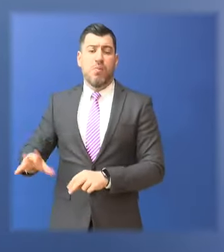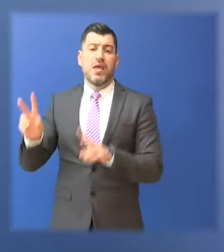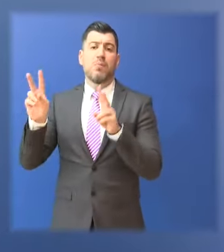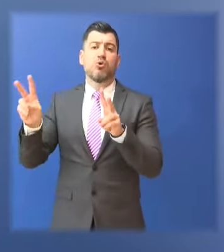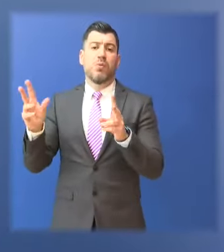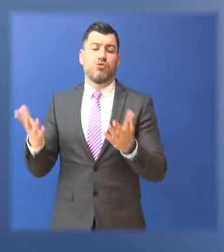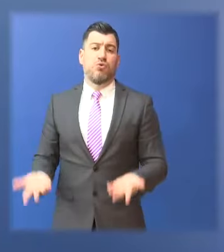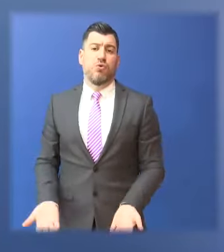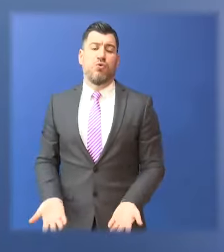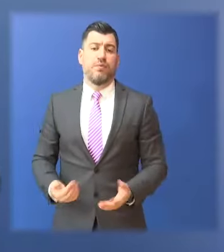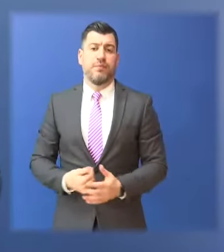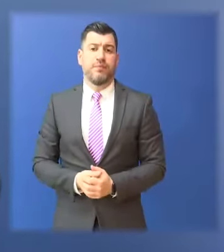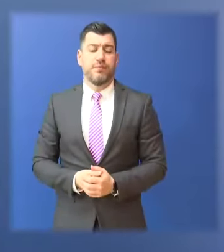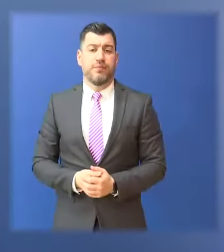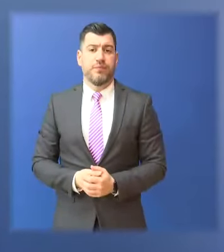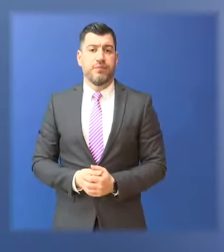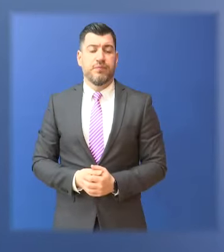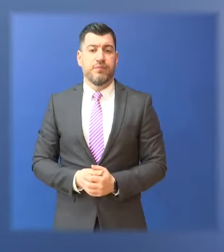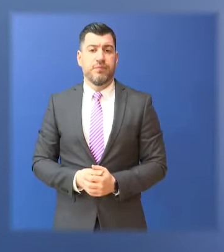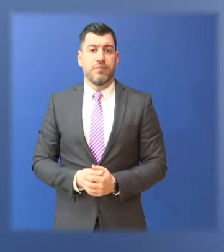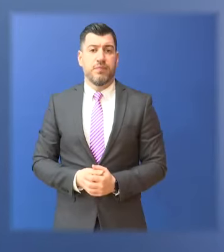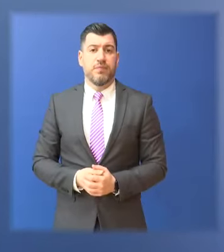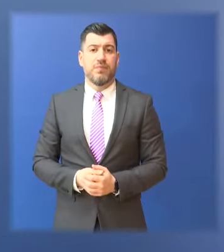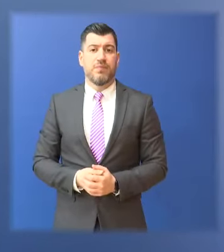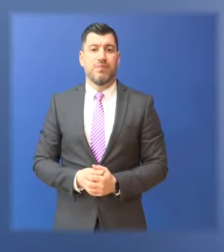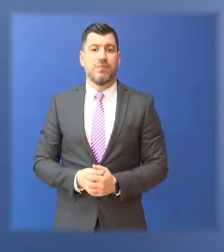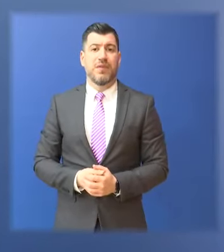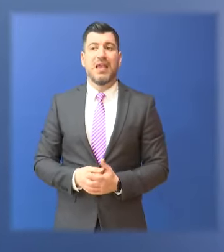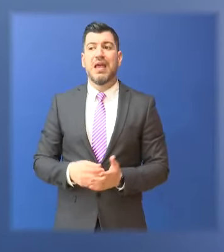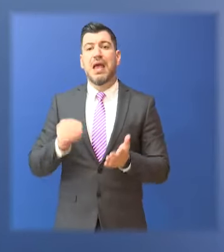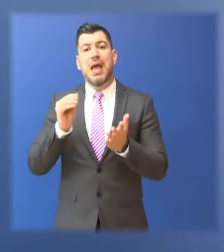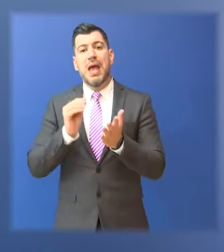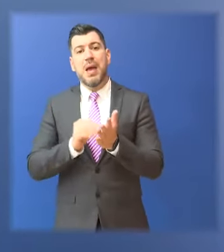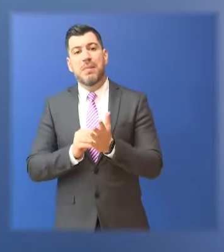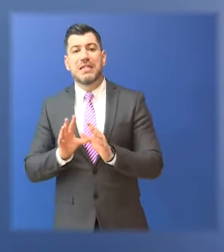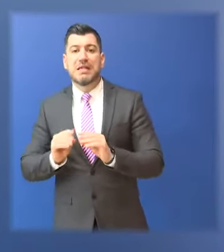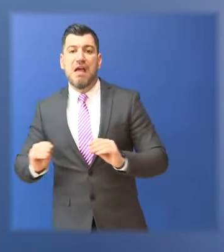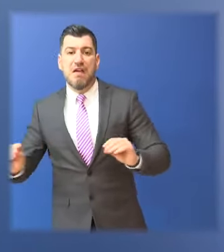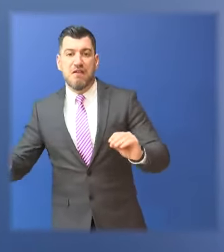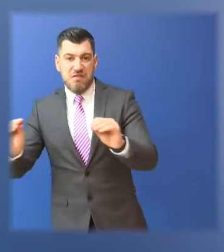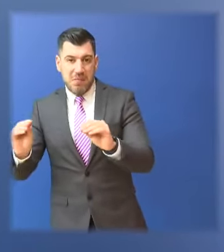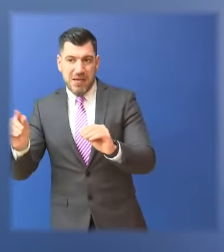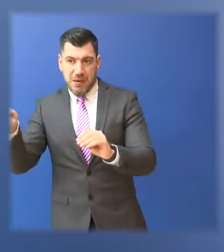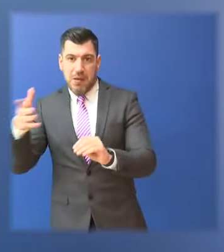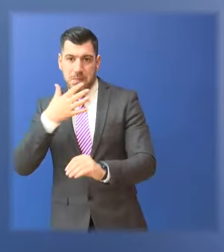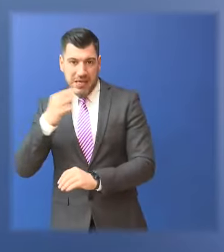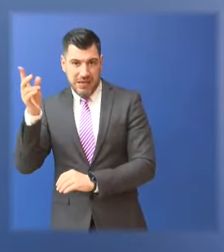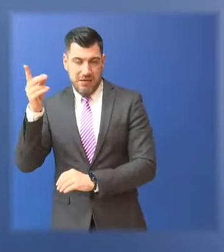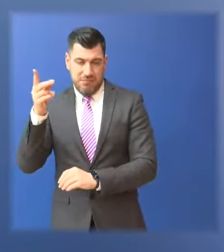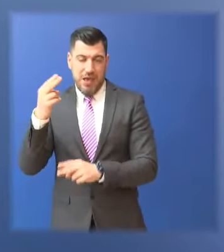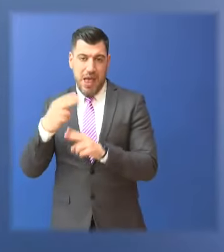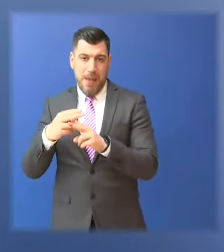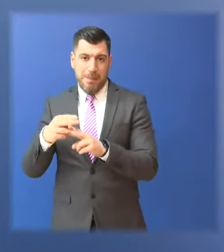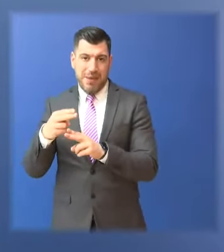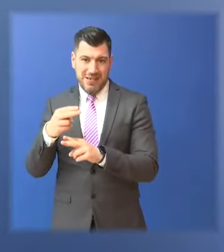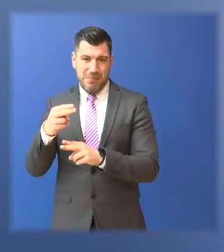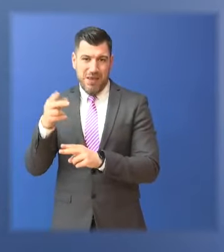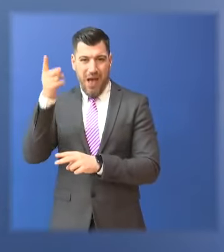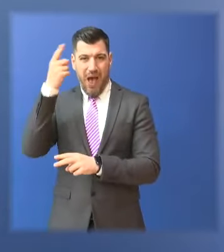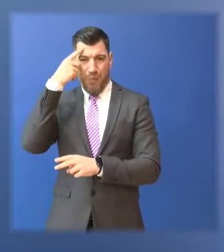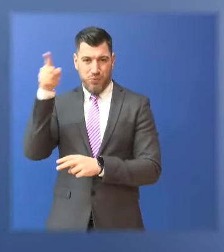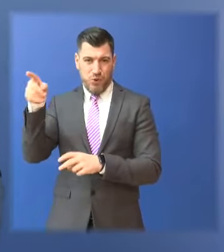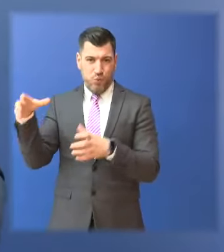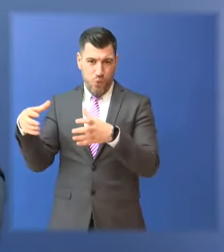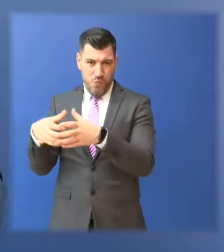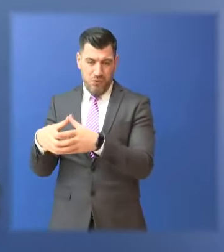πάση περιπτώσει είναι επίσημη θέση ενός κόμματος, αν υπάρχουν πληροφορίες? Δεν νομίζω ότι είναι επίσημη θέση ενός κόμματος. Τώρα, σας απάντησα και μένω σε αυτά